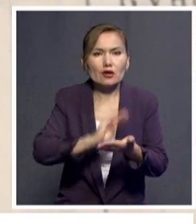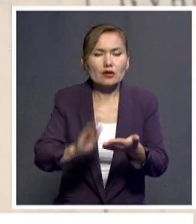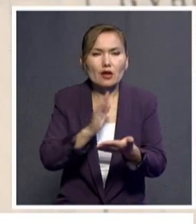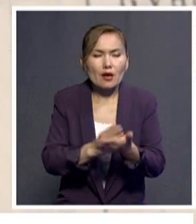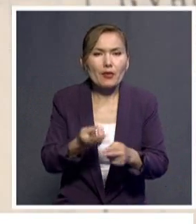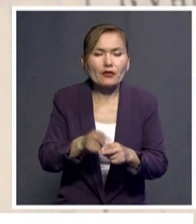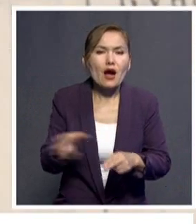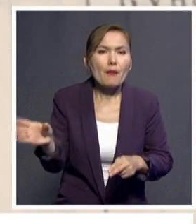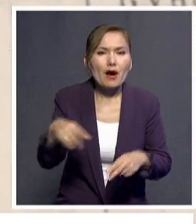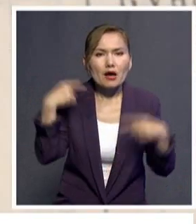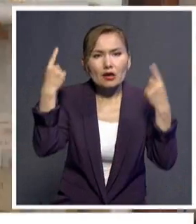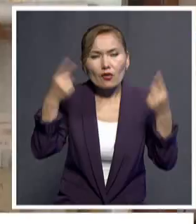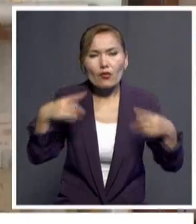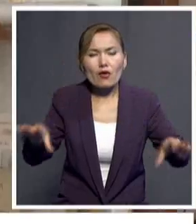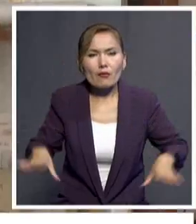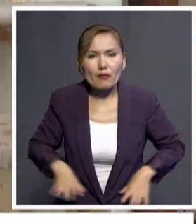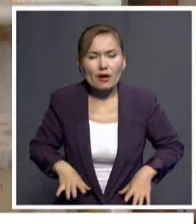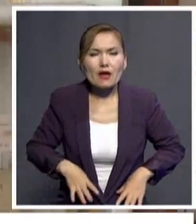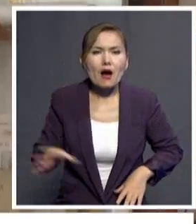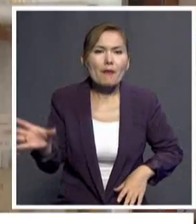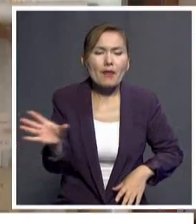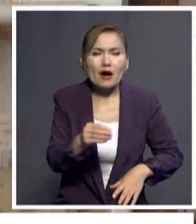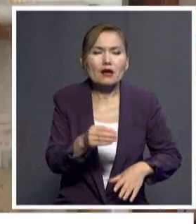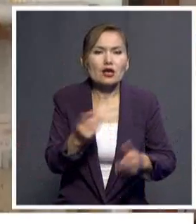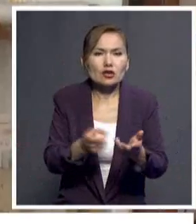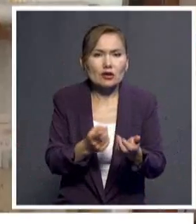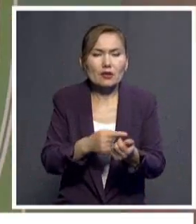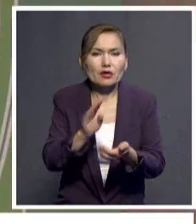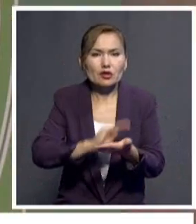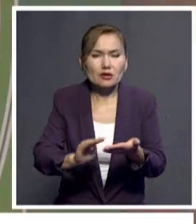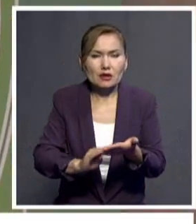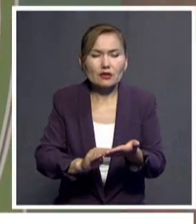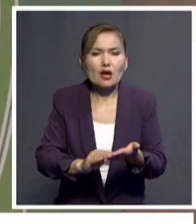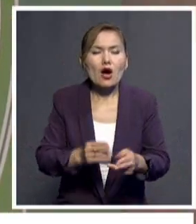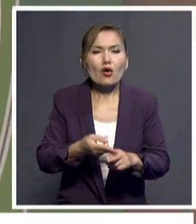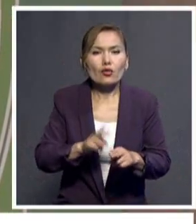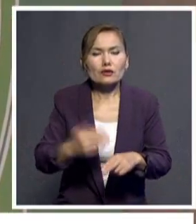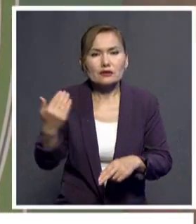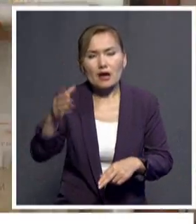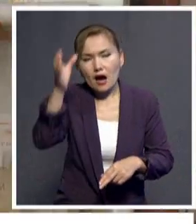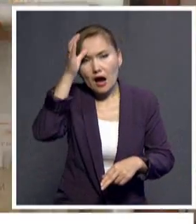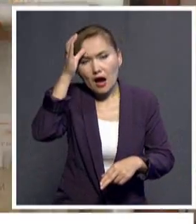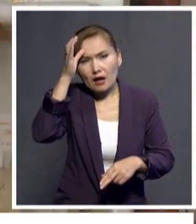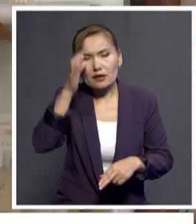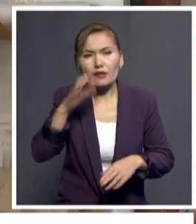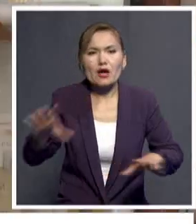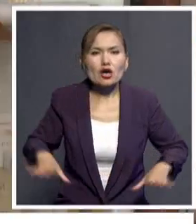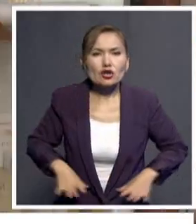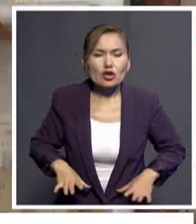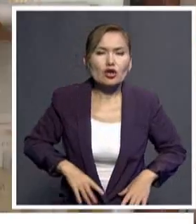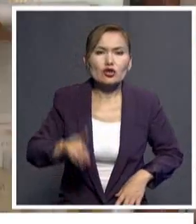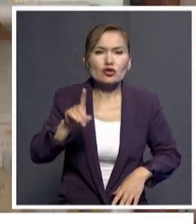саны туралы да мәлімет келтірілген. Қол астында ірі қара малының өзі бір шама екен, жылқы малы